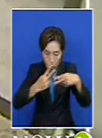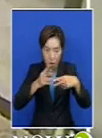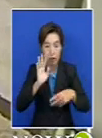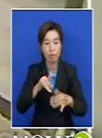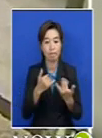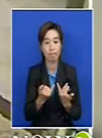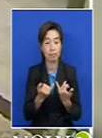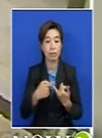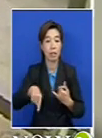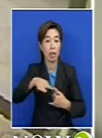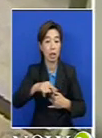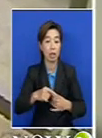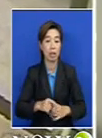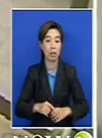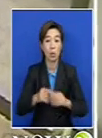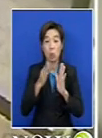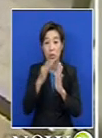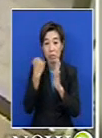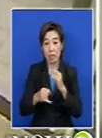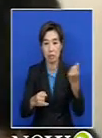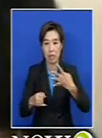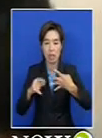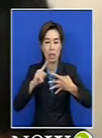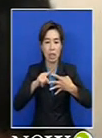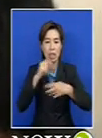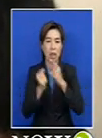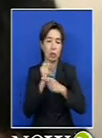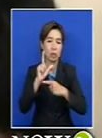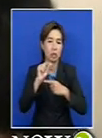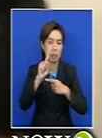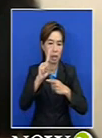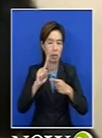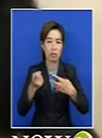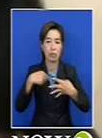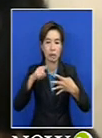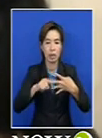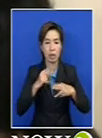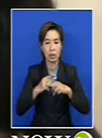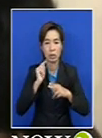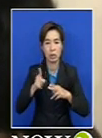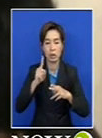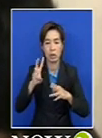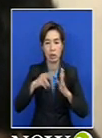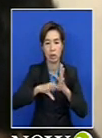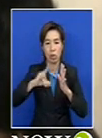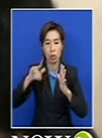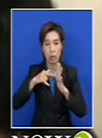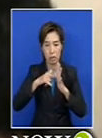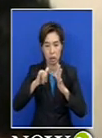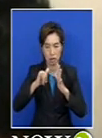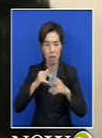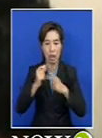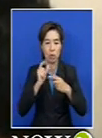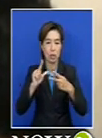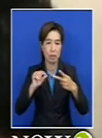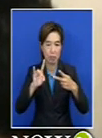ดนะครับก็ประกอบไปด้วยนายคงกระพันสังมีน้อยอายุ21ปีนายธวัชชัยบุพผามัตตนางอ